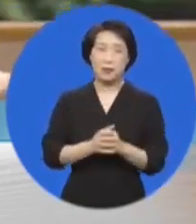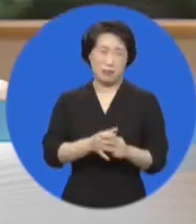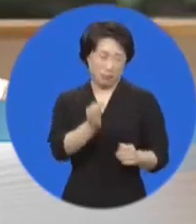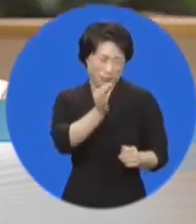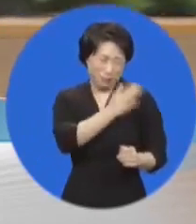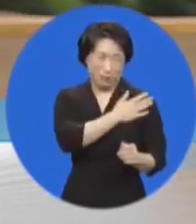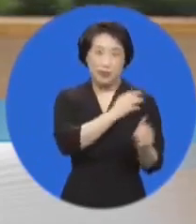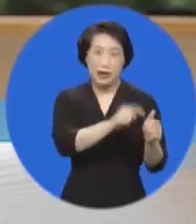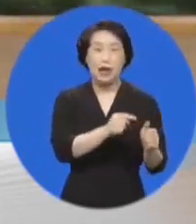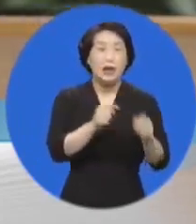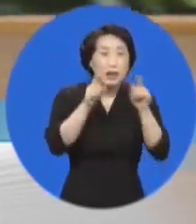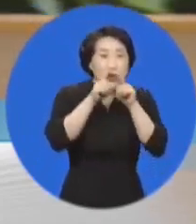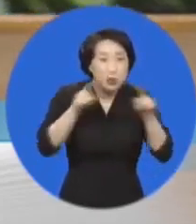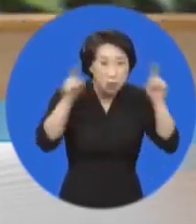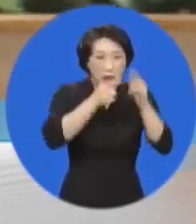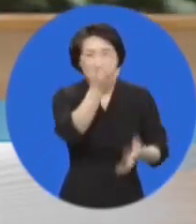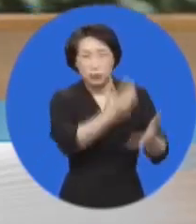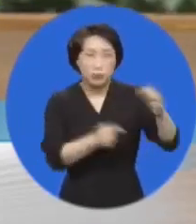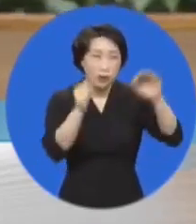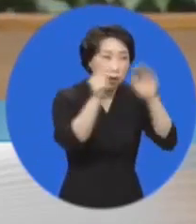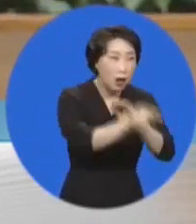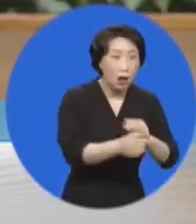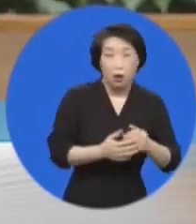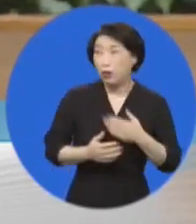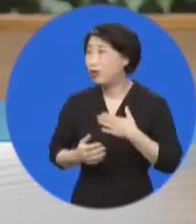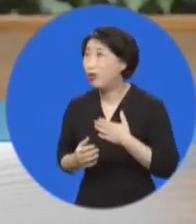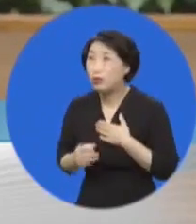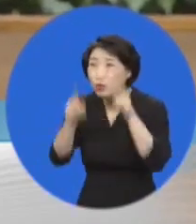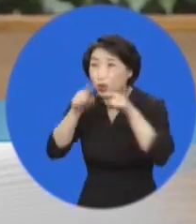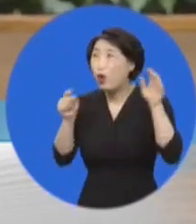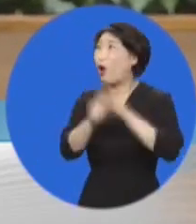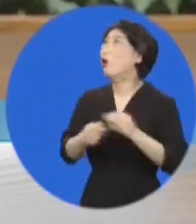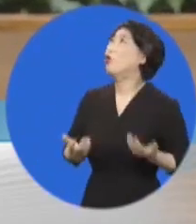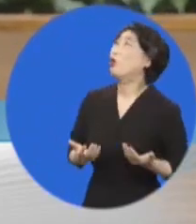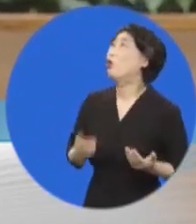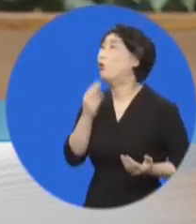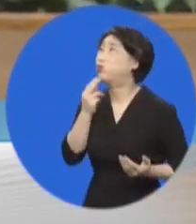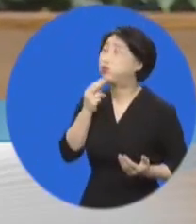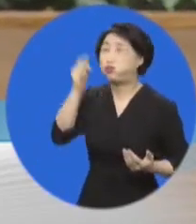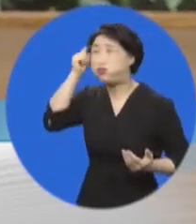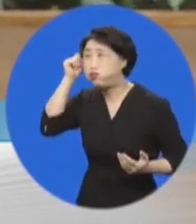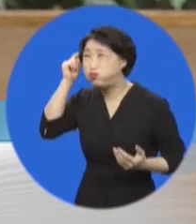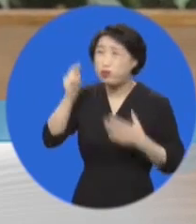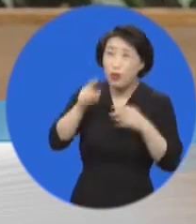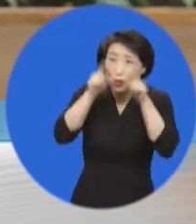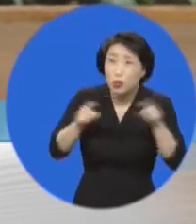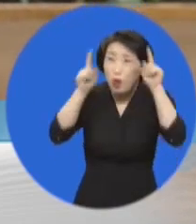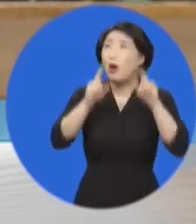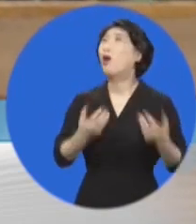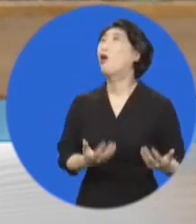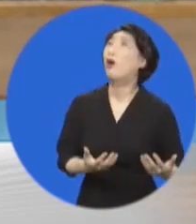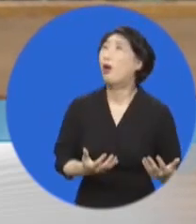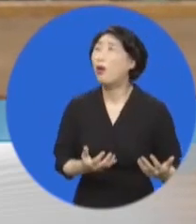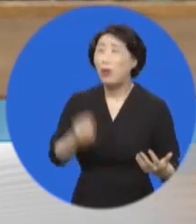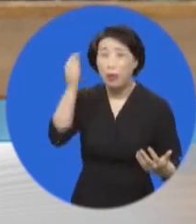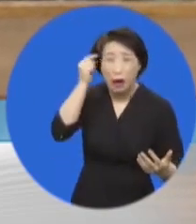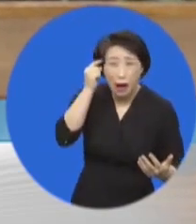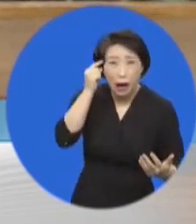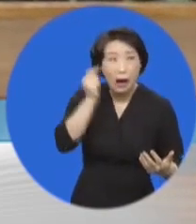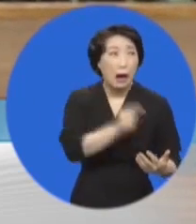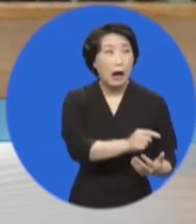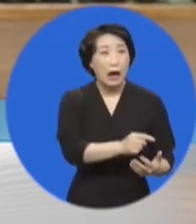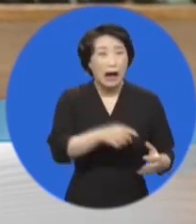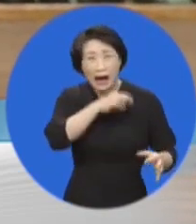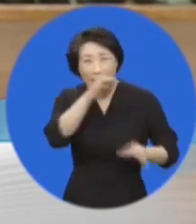부자가 지옥불에 떨어지면 나는 지옥에 떨어질 이유가 없는데 내가 왜 지옥에 떨어졌는가?